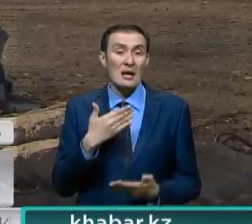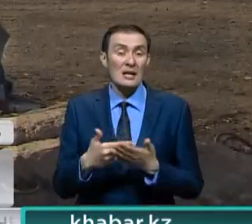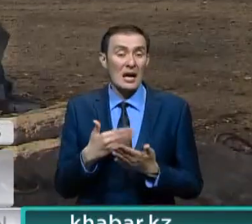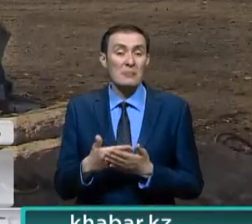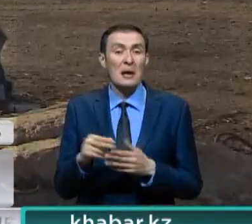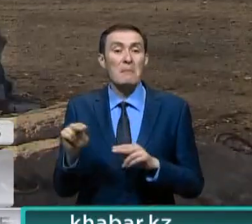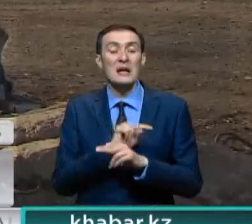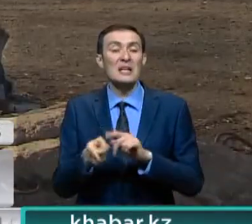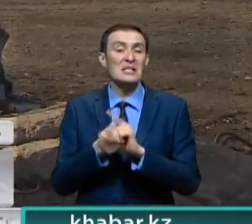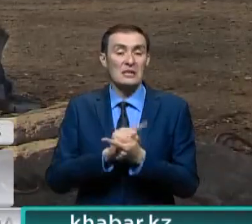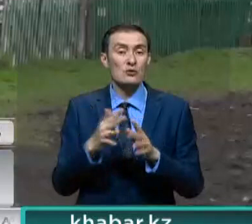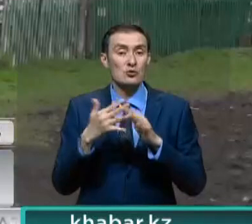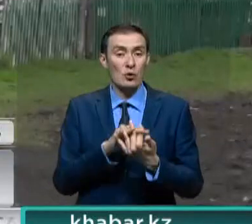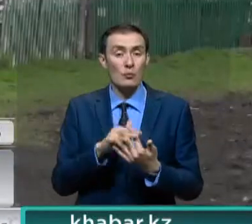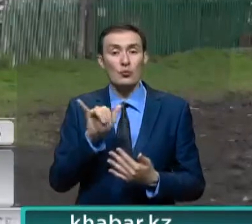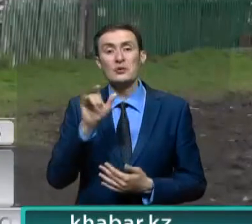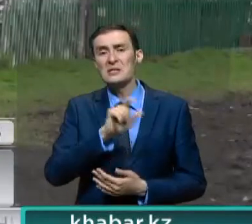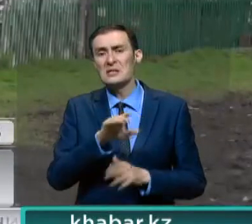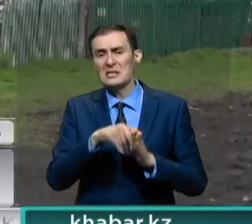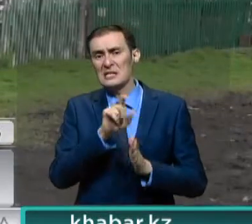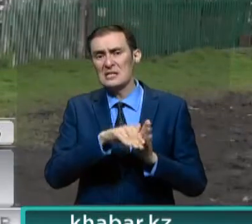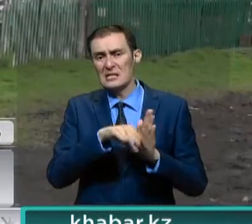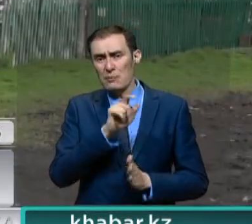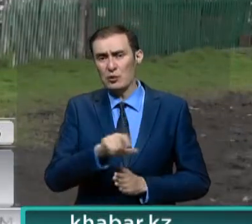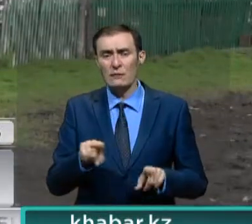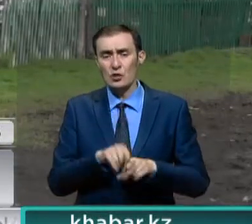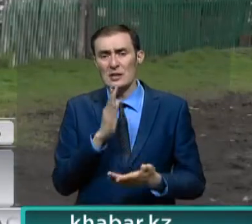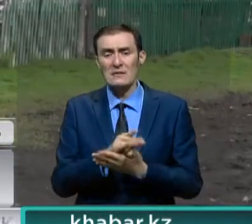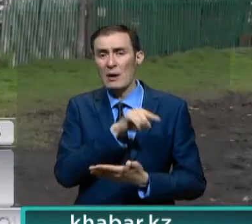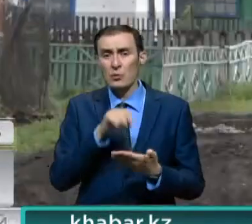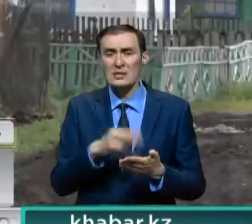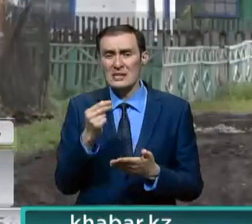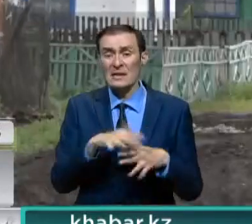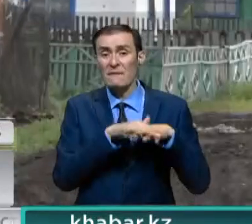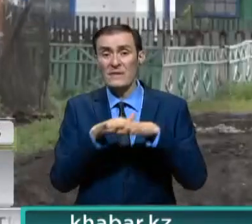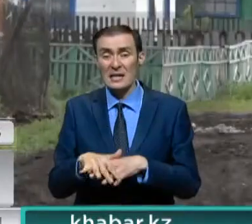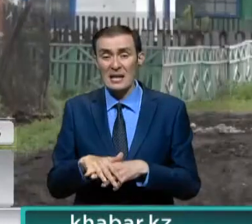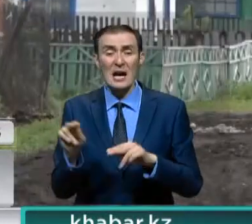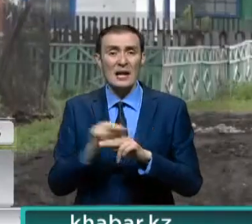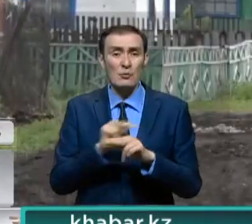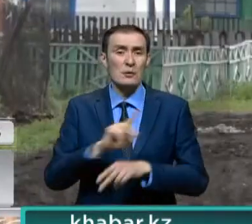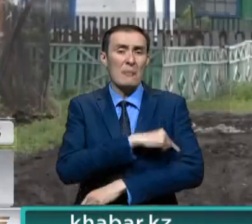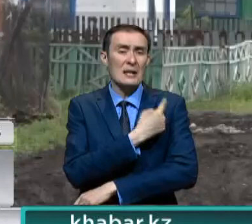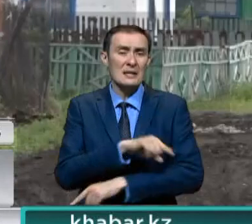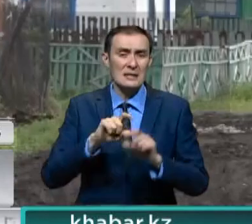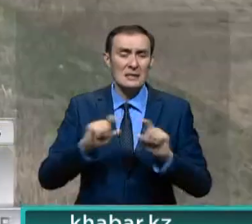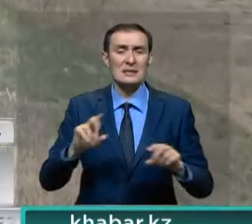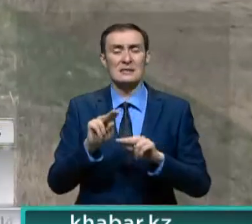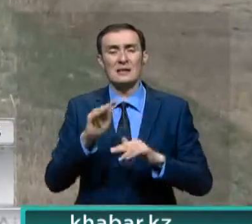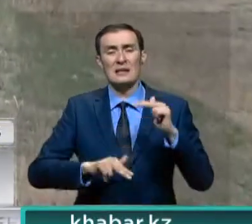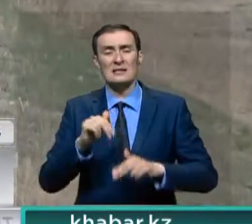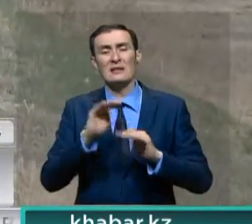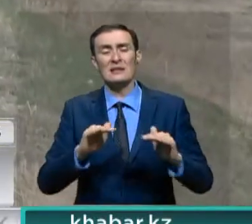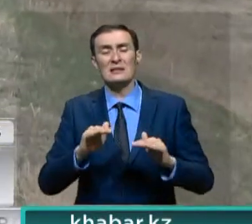уже модернизированным селам у депутатов тоже немало вопросов, так как зачастую деньги, выделенные на ремонт больницы, строительство